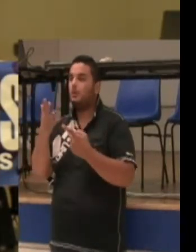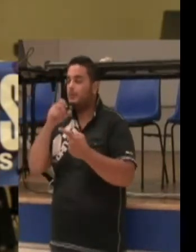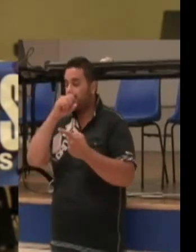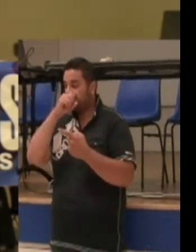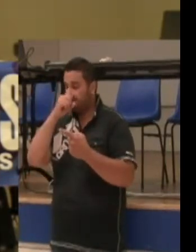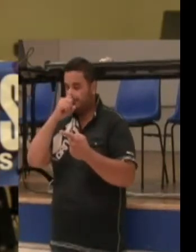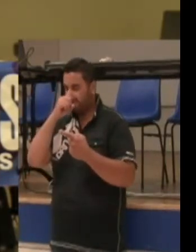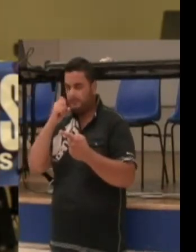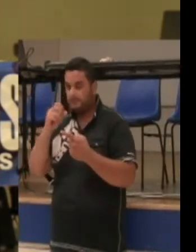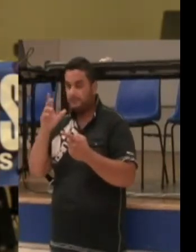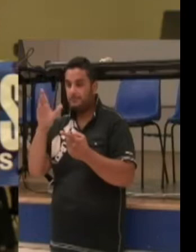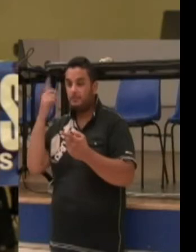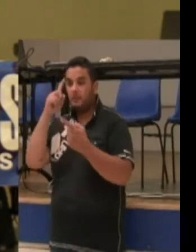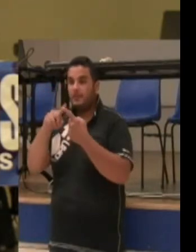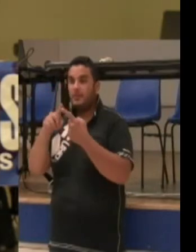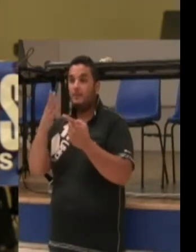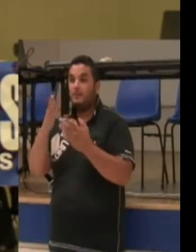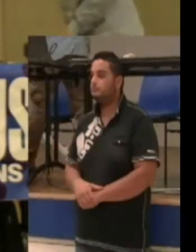révélation.